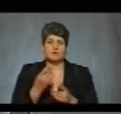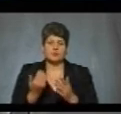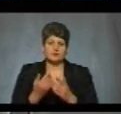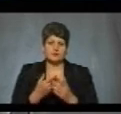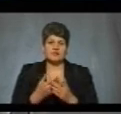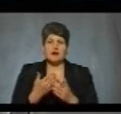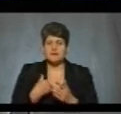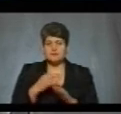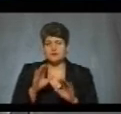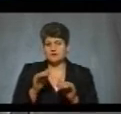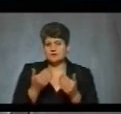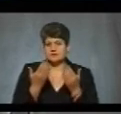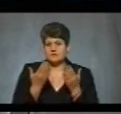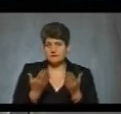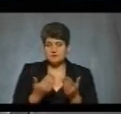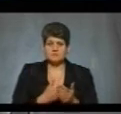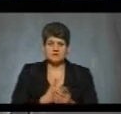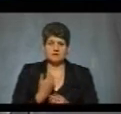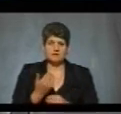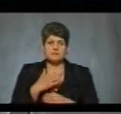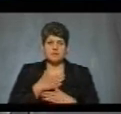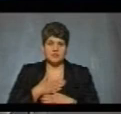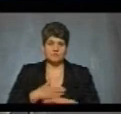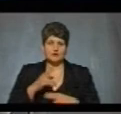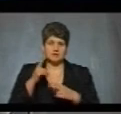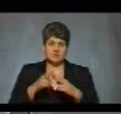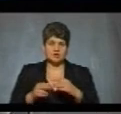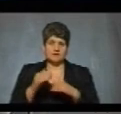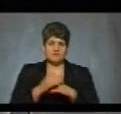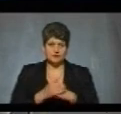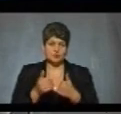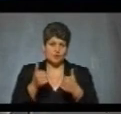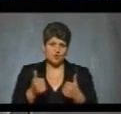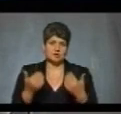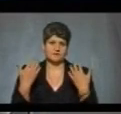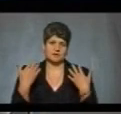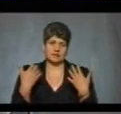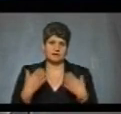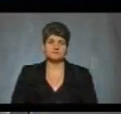Обласне радіо». Я прощаюся з вами, бажаю вам приємного завершення вечора і вдалих вихідних.